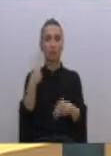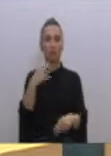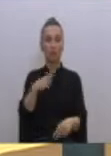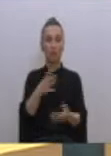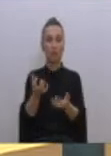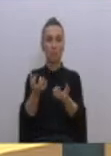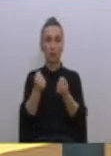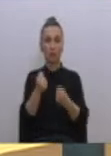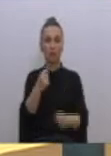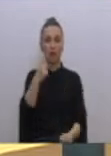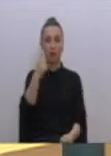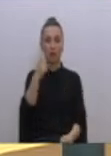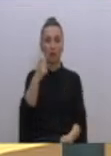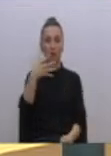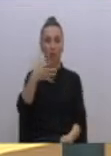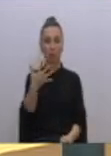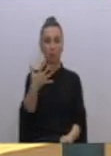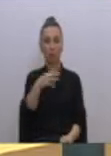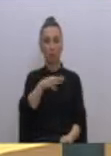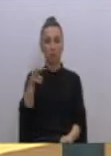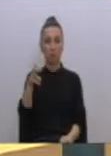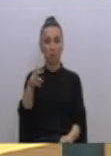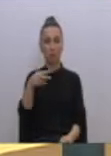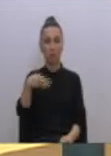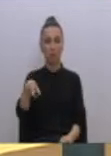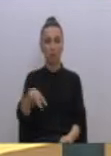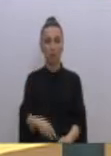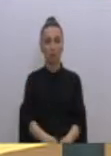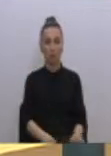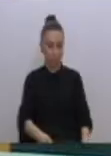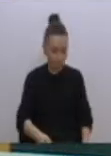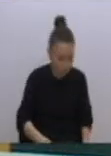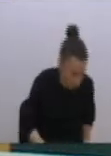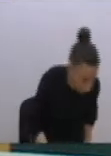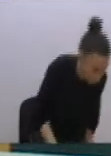uge, asor muzda, huti, lari.